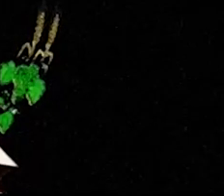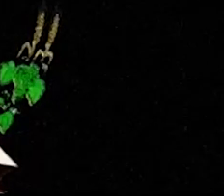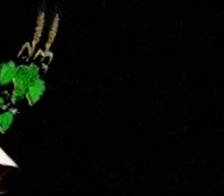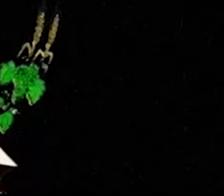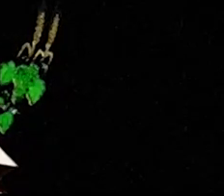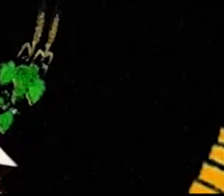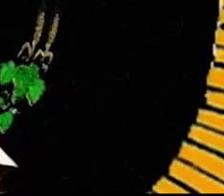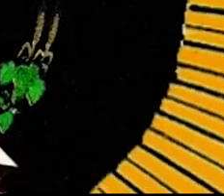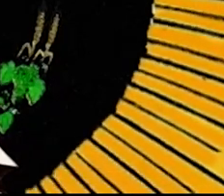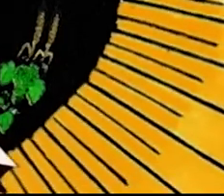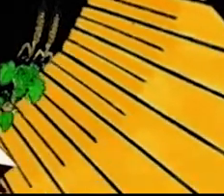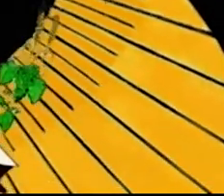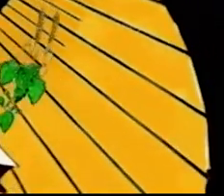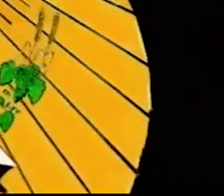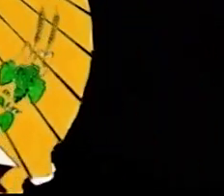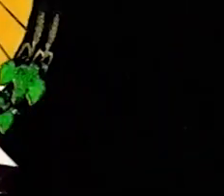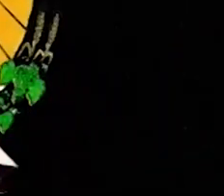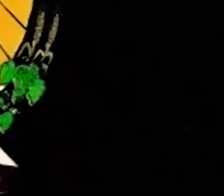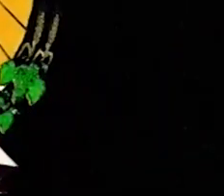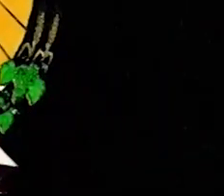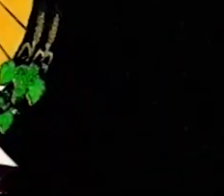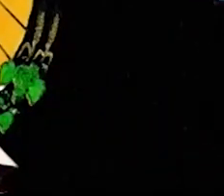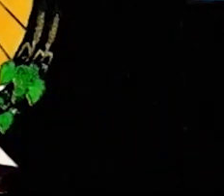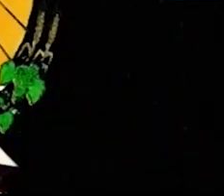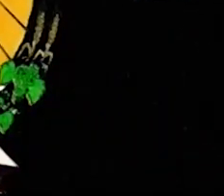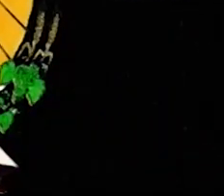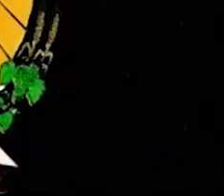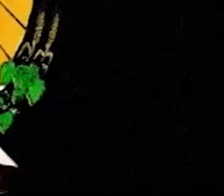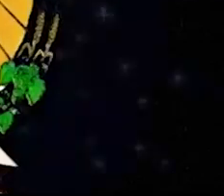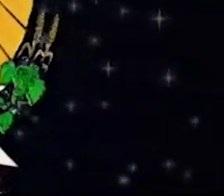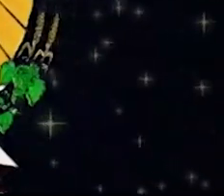كون وتولد منيا